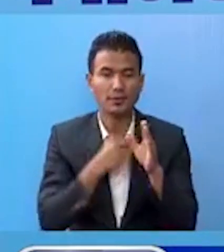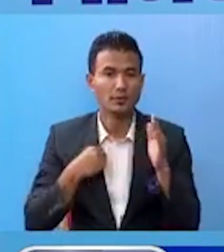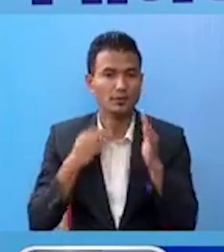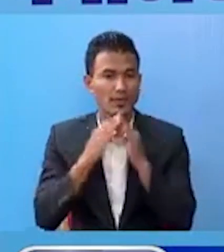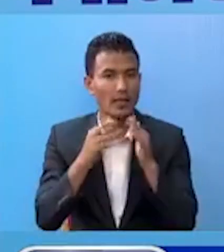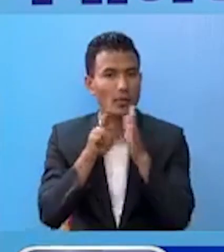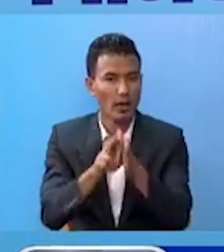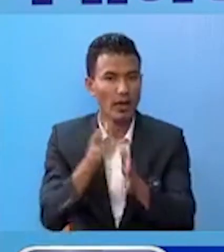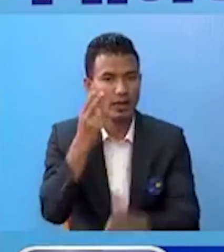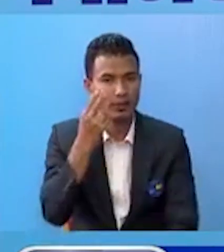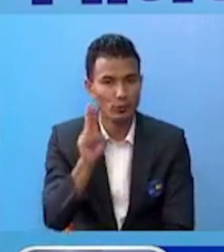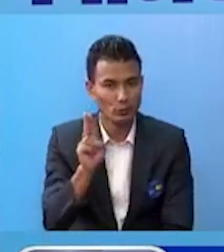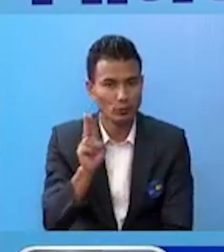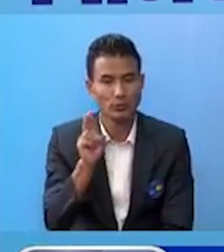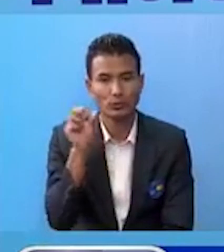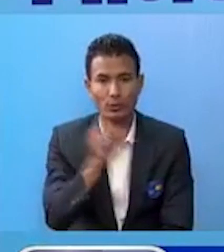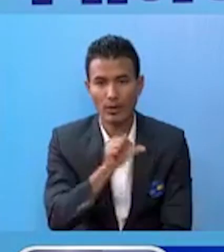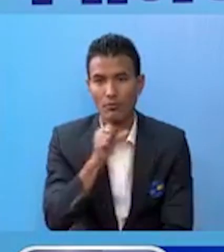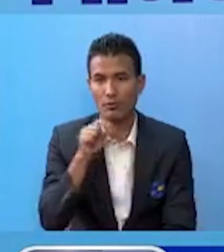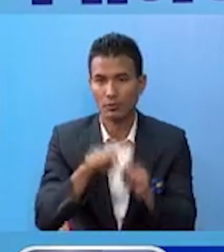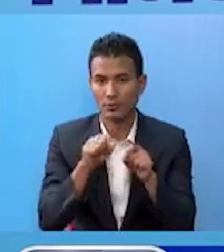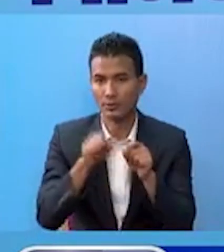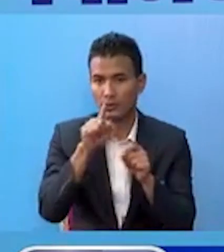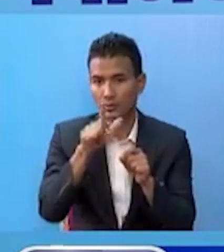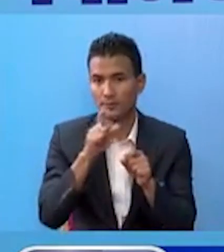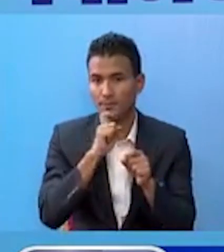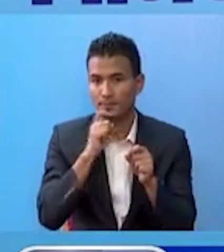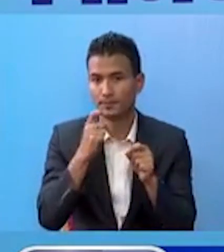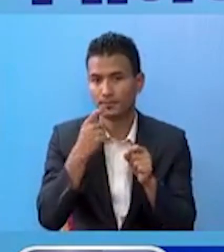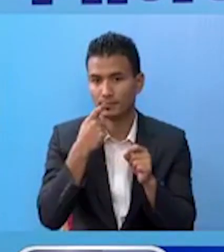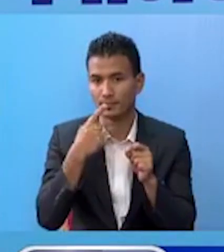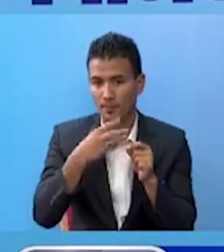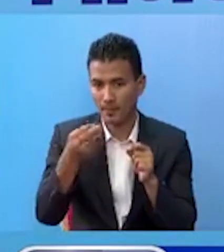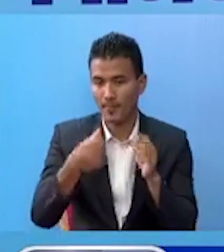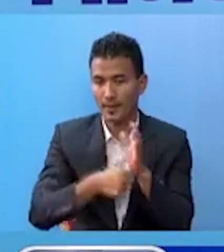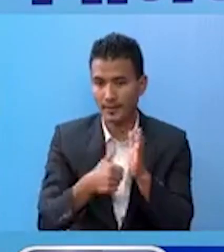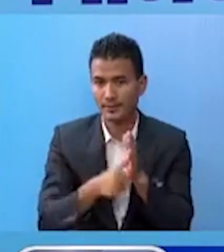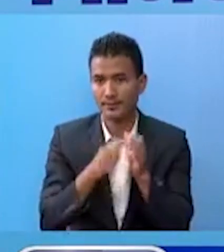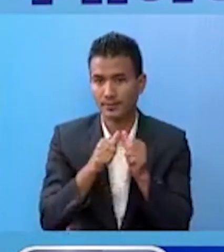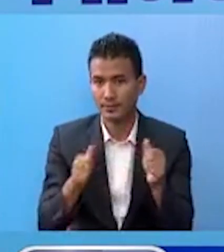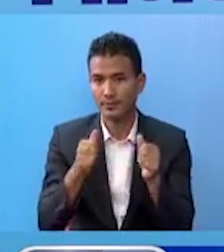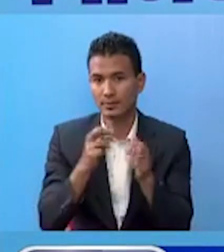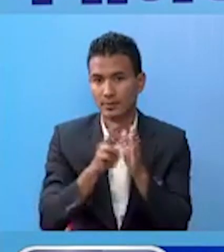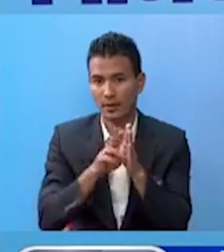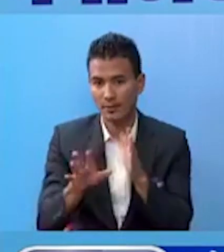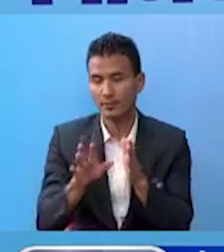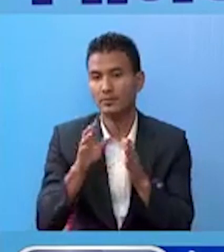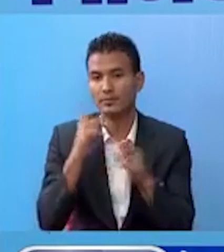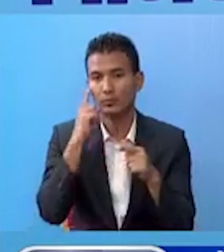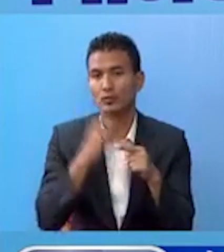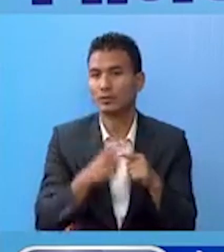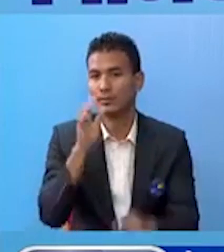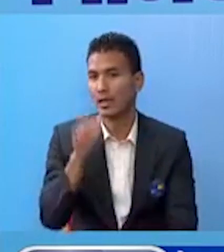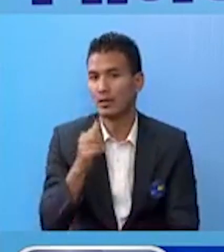अस्पतालमा भर्ना हुनुभएको थियो। उहाँको आषाढ 17 गते गरिएको कोरोना परीक्षणमा नतिजा